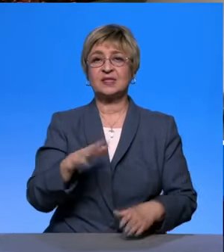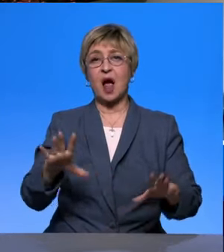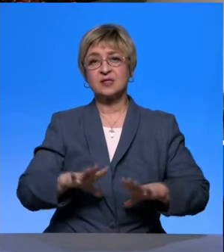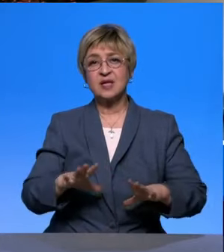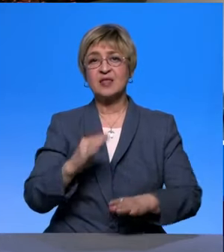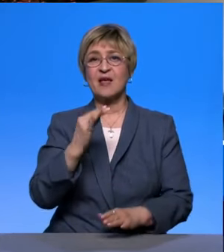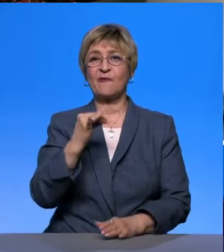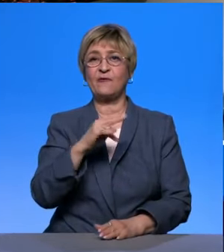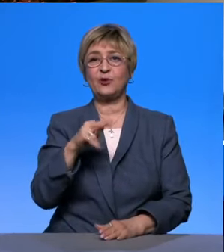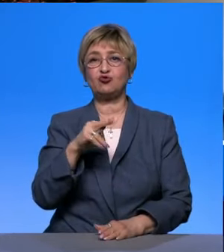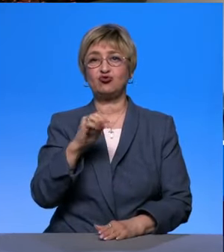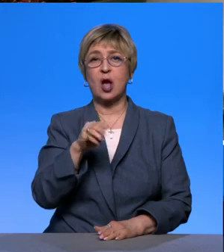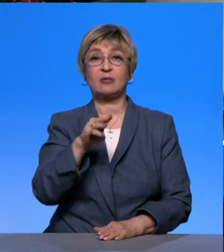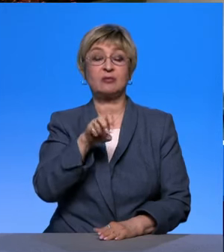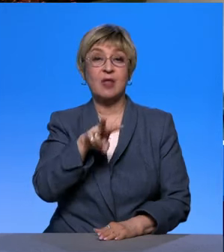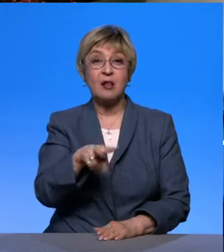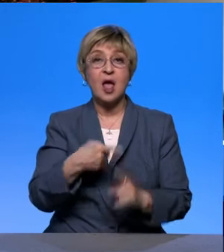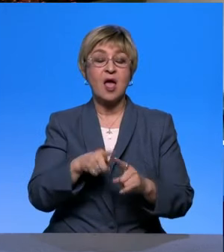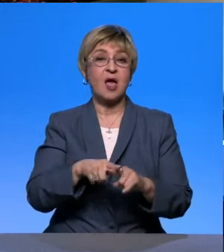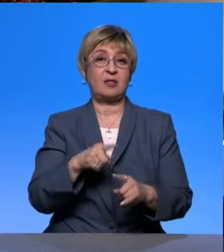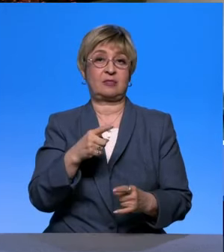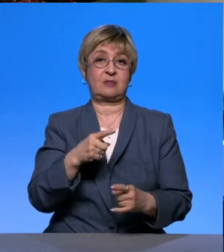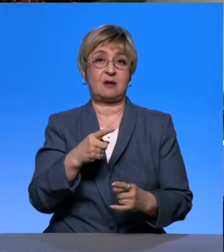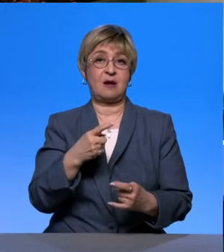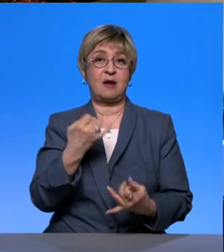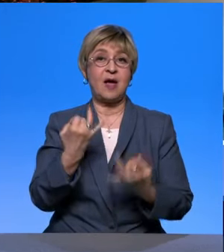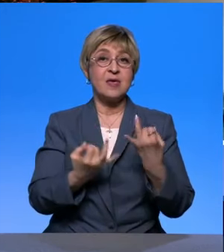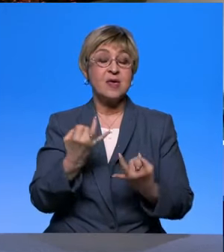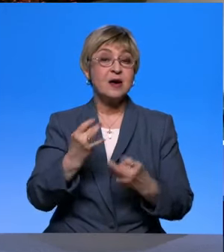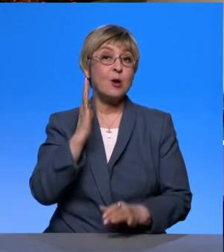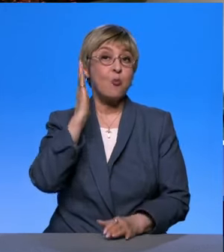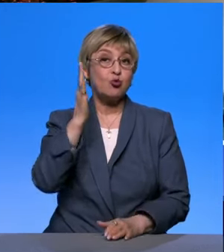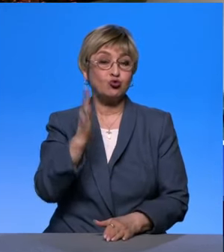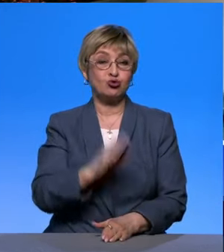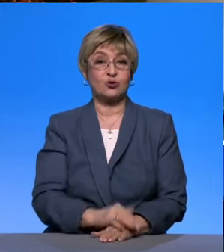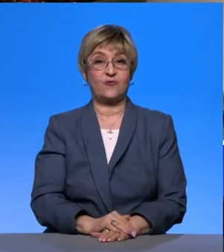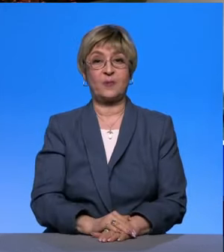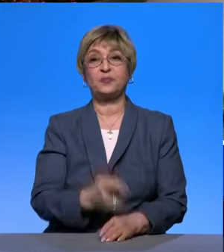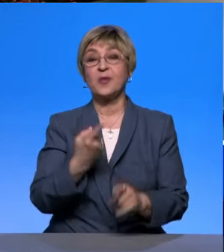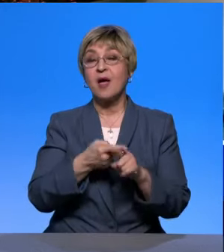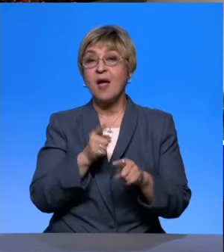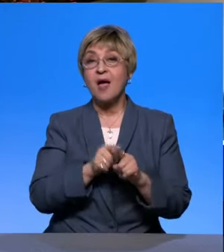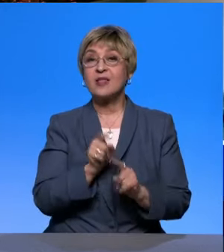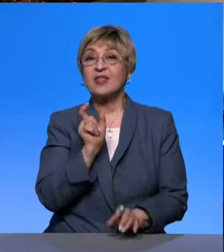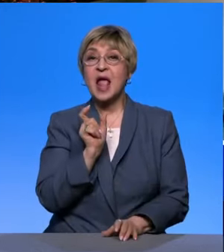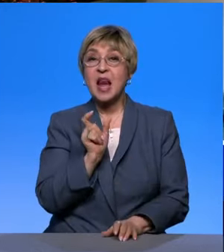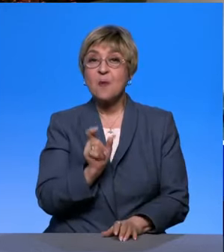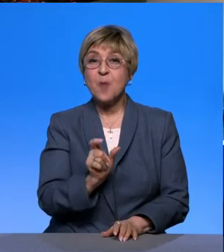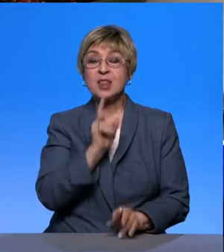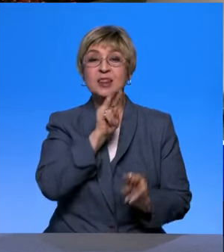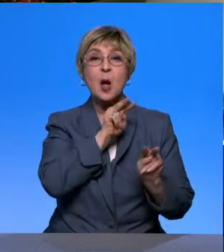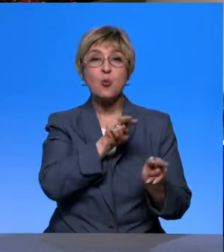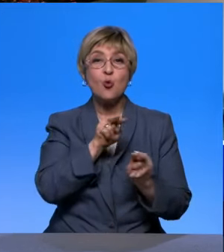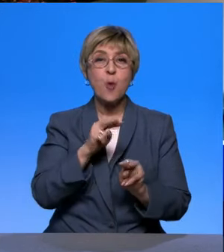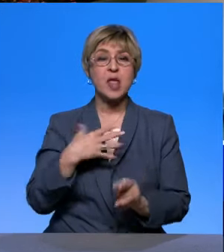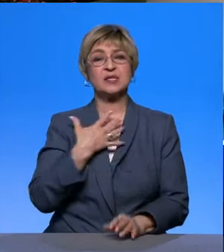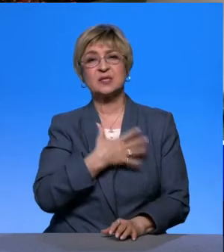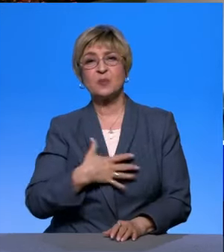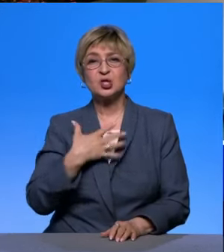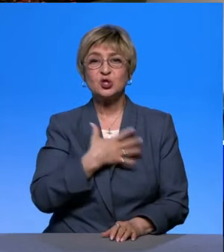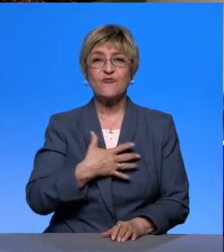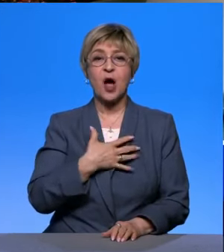этим играм будущего. Вот вы сказали, что очень важно в спорте, чтобы вот этот элемент наблюдения, сопереживания был, да,